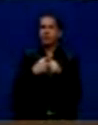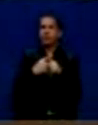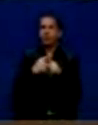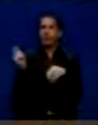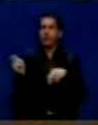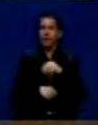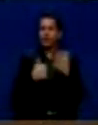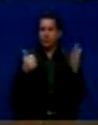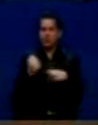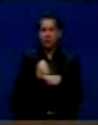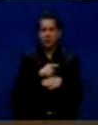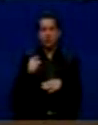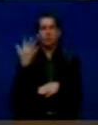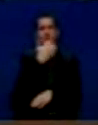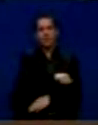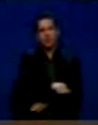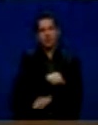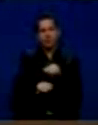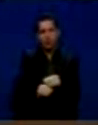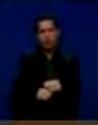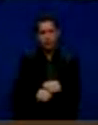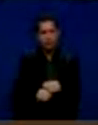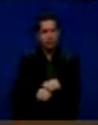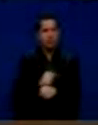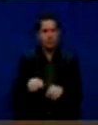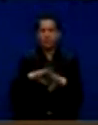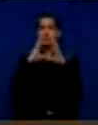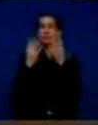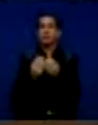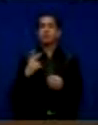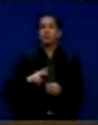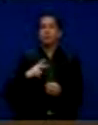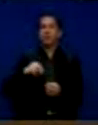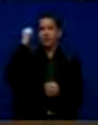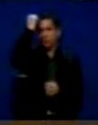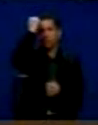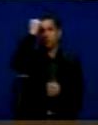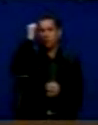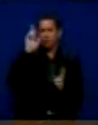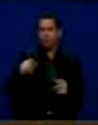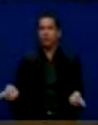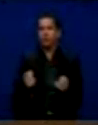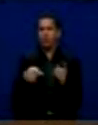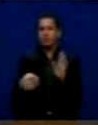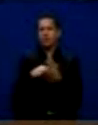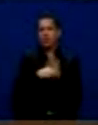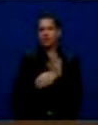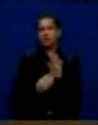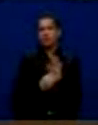muaj deri në 5 vite burgim. Praktikisht secili qytetar i Kosovës pra do të jetë subjekt i përndjekjes nga ky ligj.